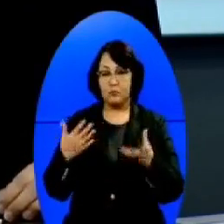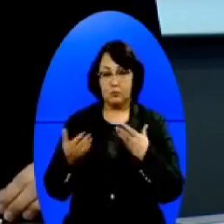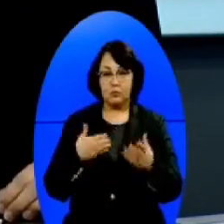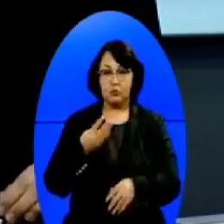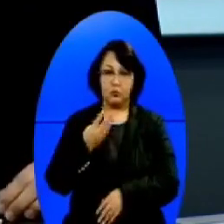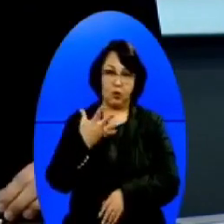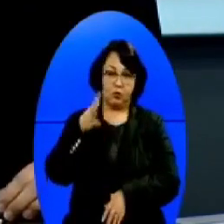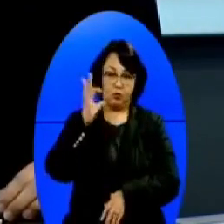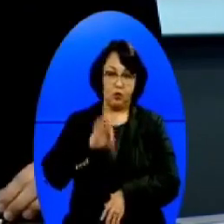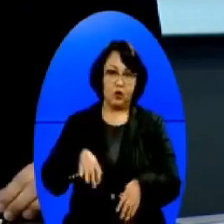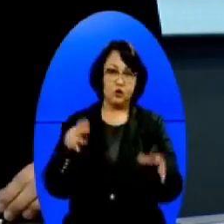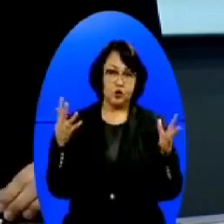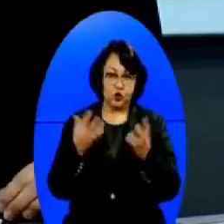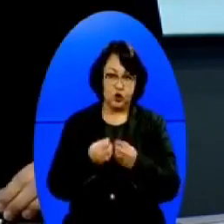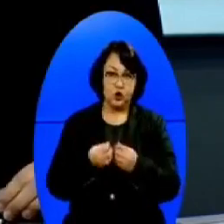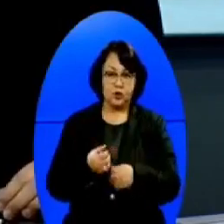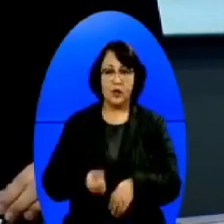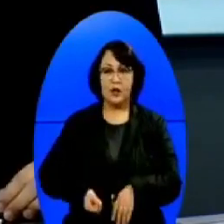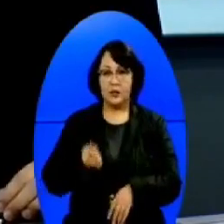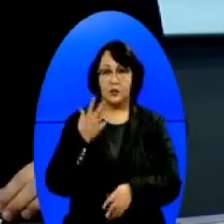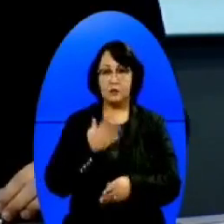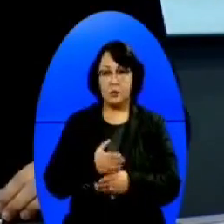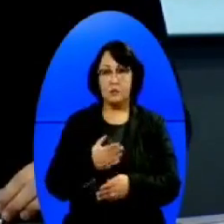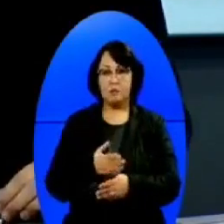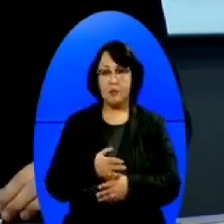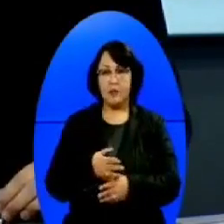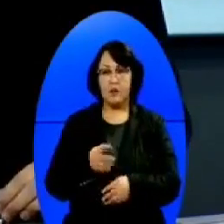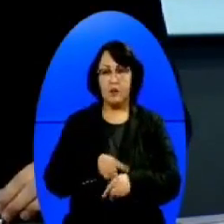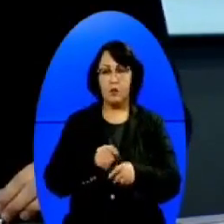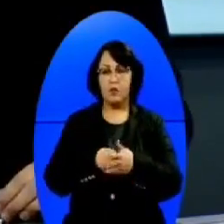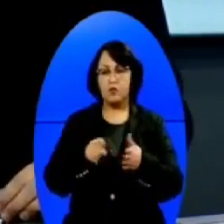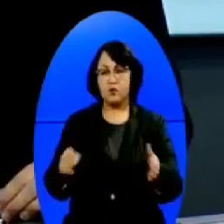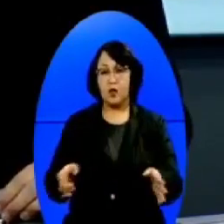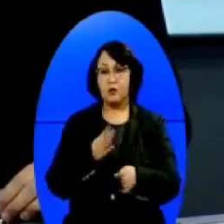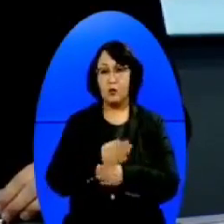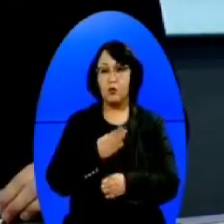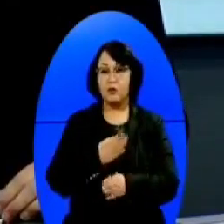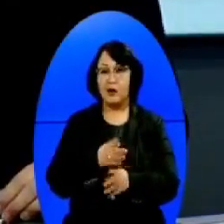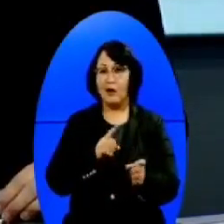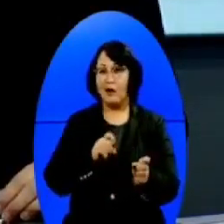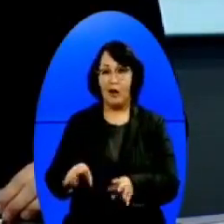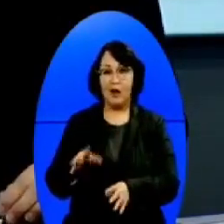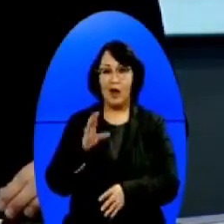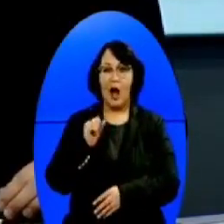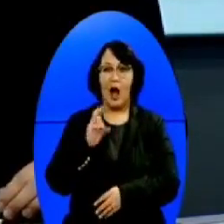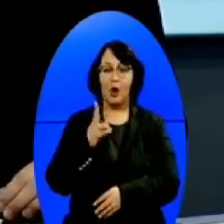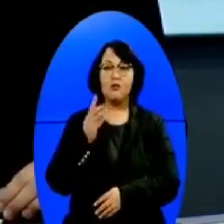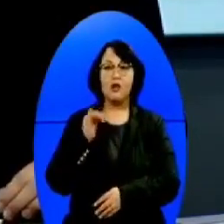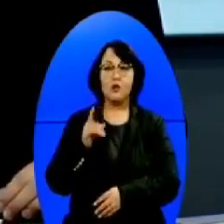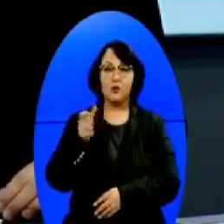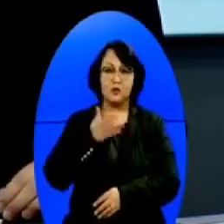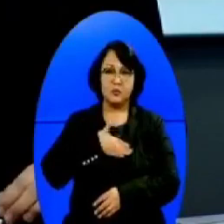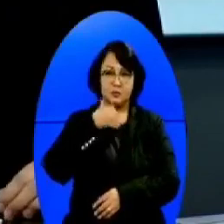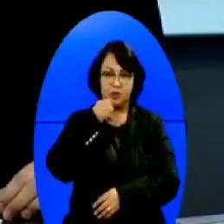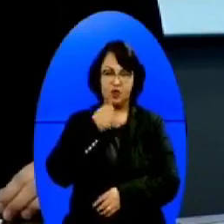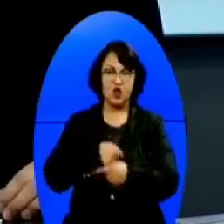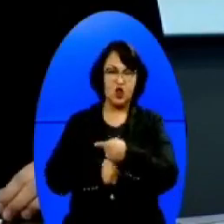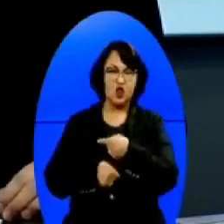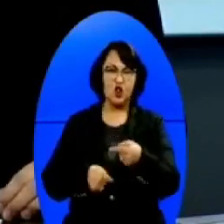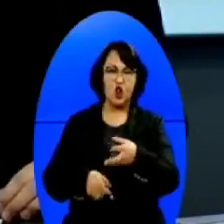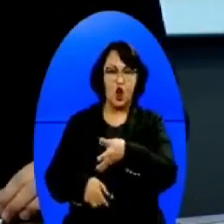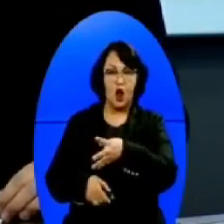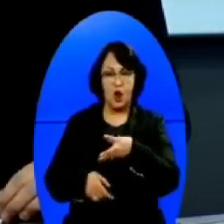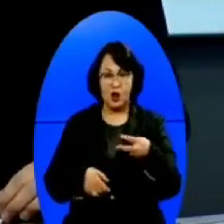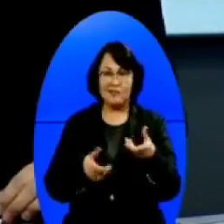45% буурсан үзүүлэлт гарсан байна. Хугацаанд дуусаж хаягдл болсон аккумулятор хүний биед ямар сөр нөлөө үзүүлдгийг бид энэ удаа сурулж